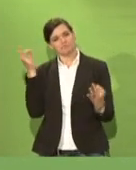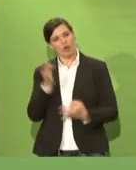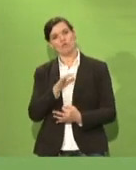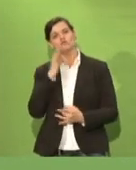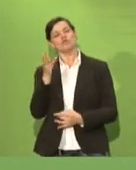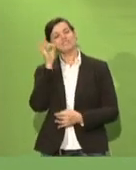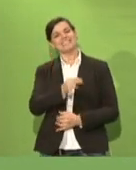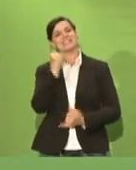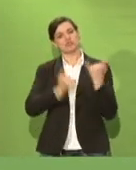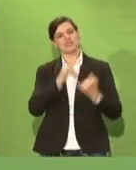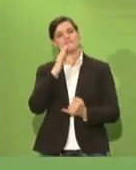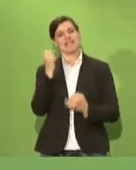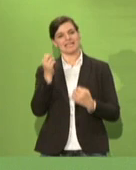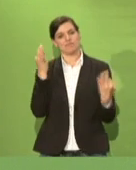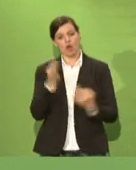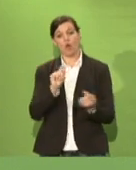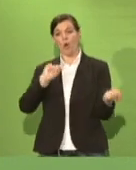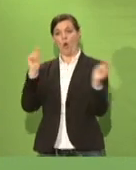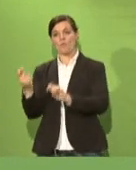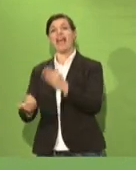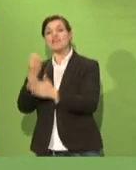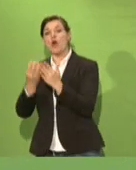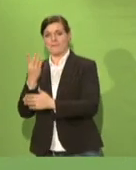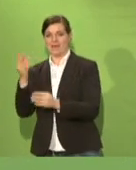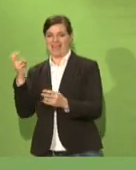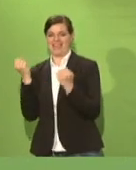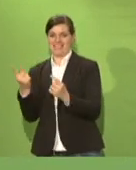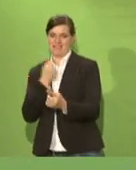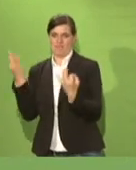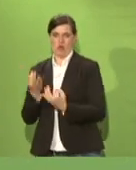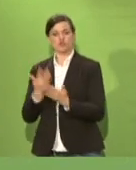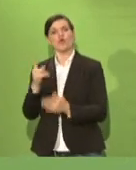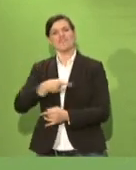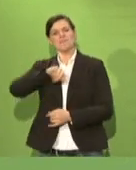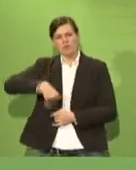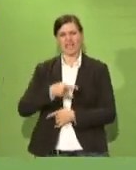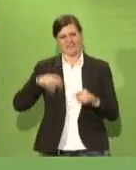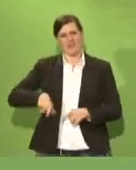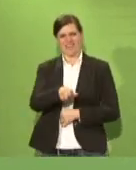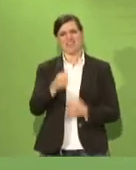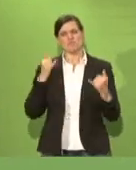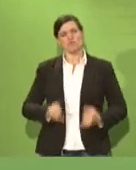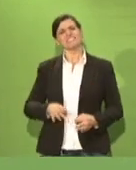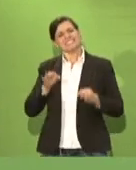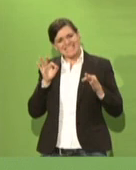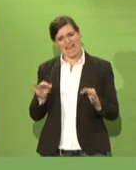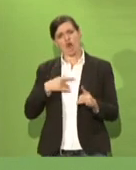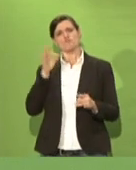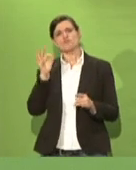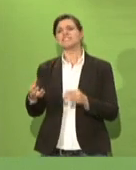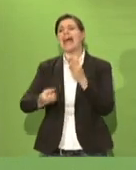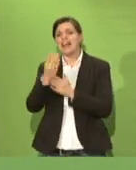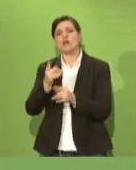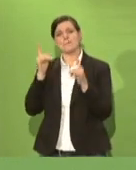dem Weg Richtung Erneuerbare. Das ist grünes Projekt für Nordrhein-Westfalen. Wir wollen intensiv und erneuerbar. Das